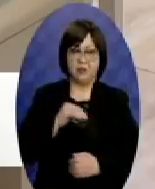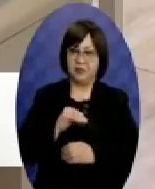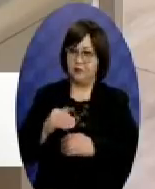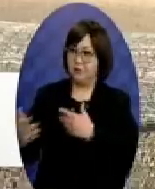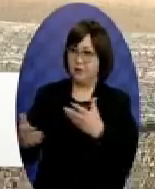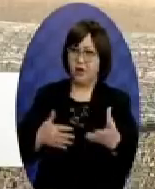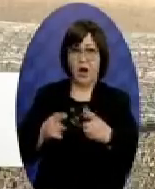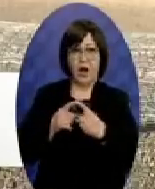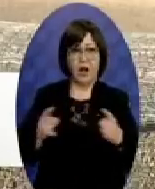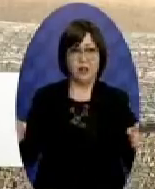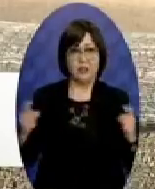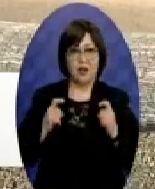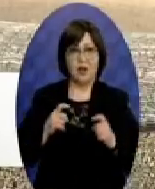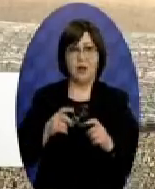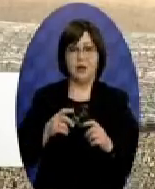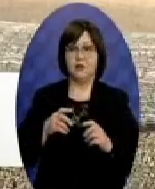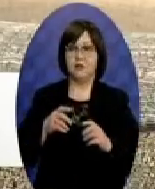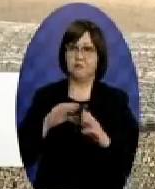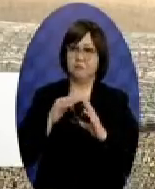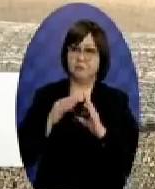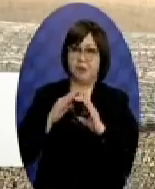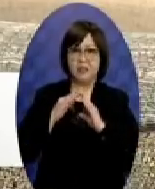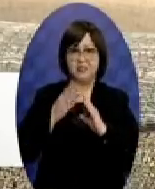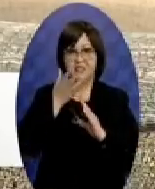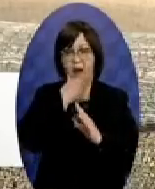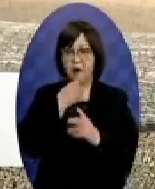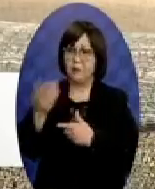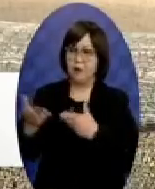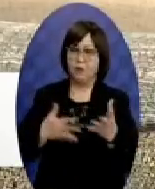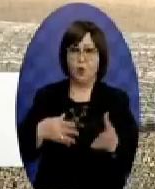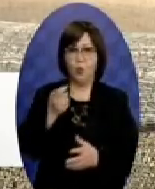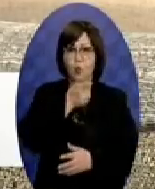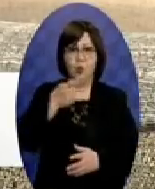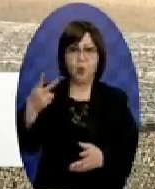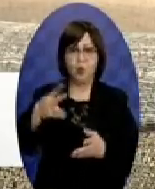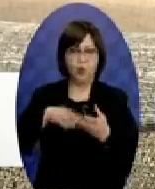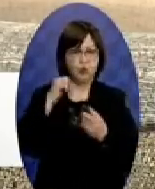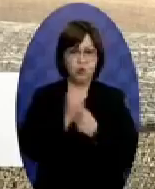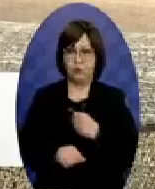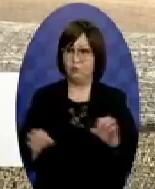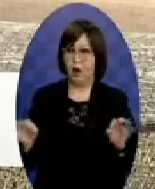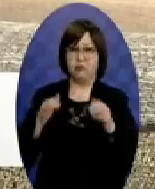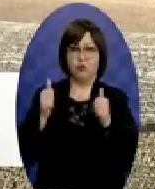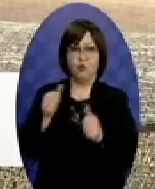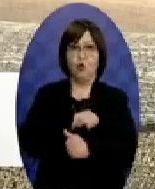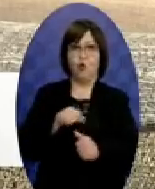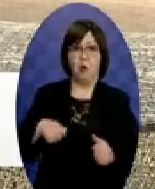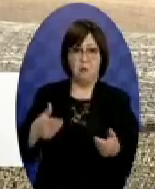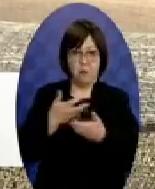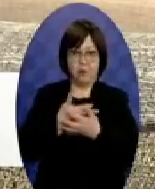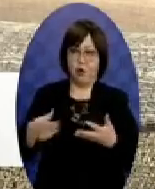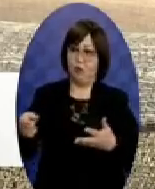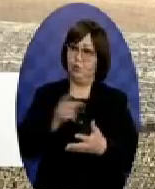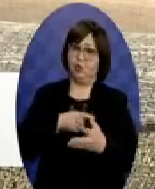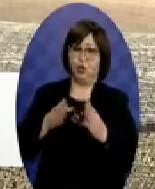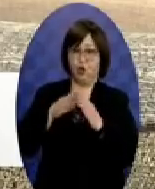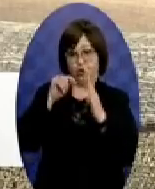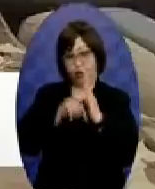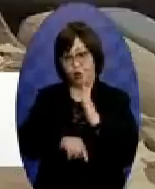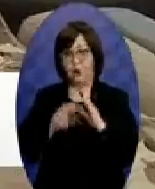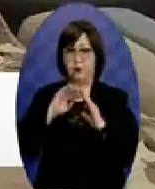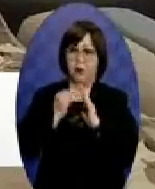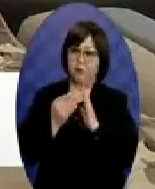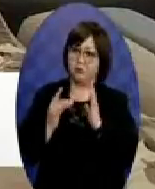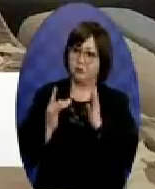гэж шийдээд ямар ч хөвд төлөхгүй сайхан байранд ороо. Тэгээд дээрэс нэг өөрсдөө материалаараа тавилга хийчин. Ер нь л манай давуу тал байна